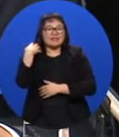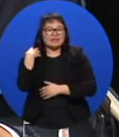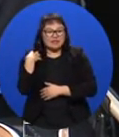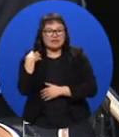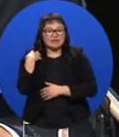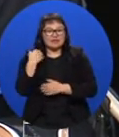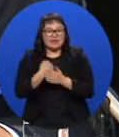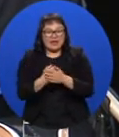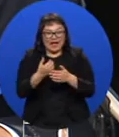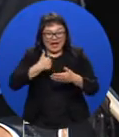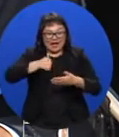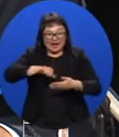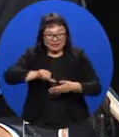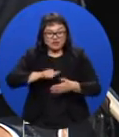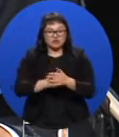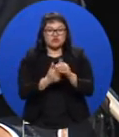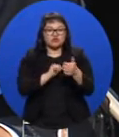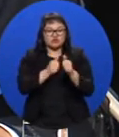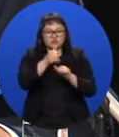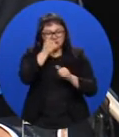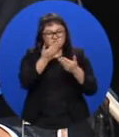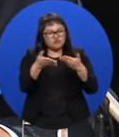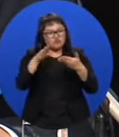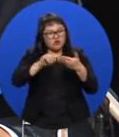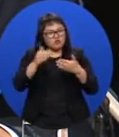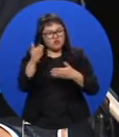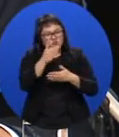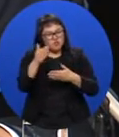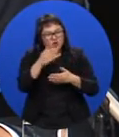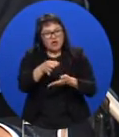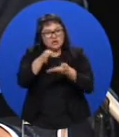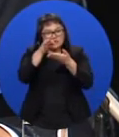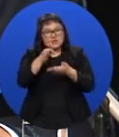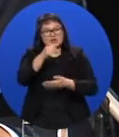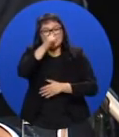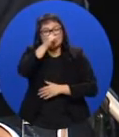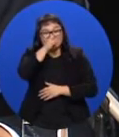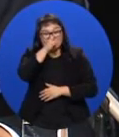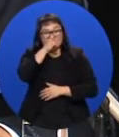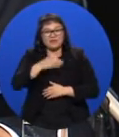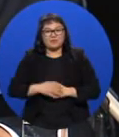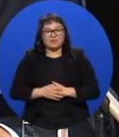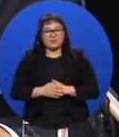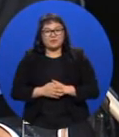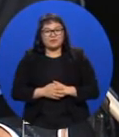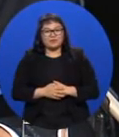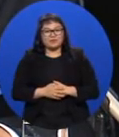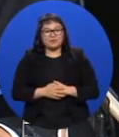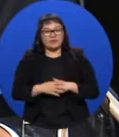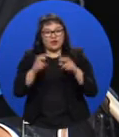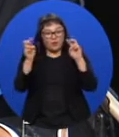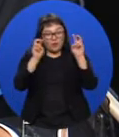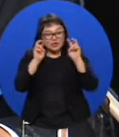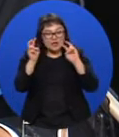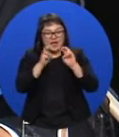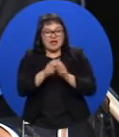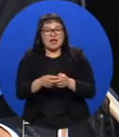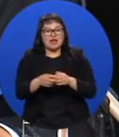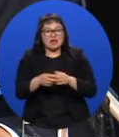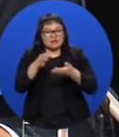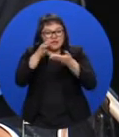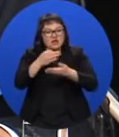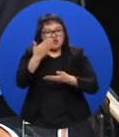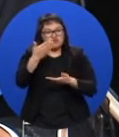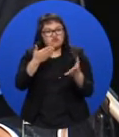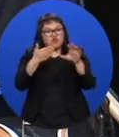아드님께서도 주식을 갖고 계신데 9억 원어치의 예. 회사 지분이 출자 주주가 9억